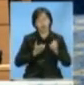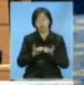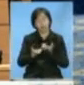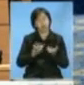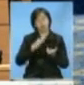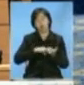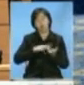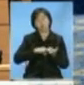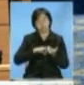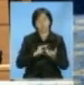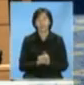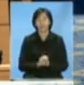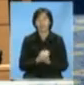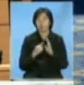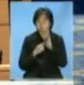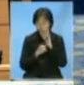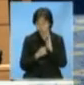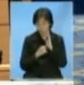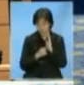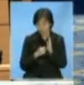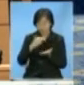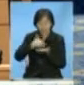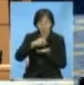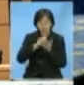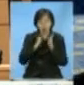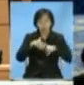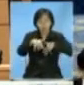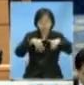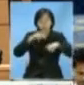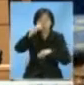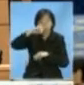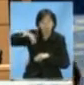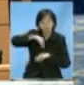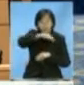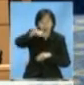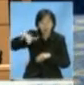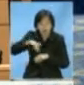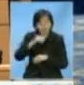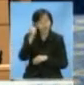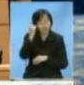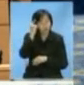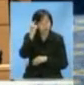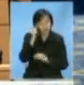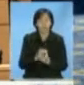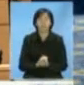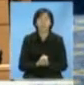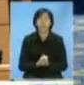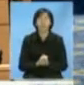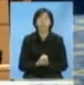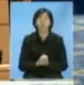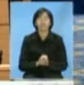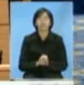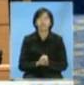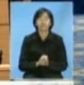ริงๆผมขอยกตัวอย่างให้พี่น้องไทยคนไทยได้ดูกันว่าที่หลายๆค